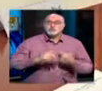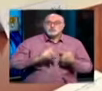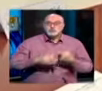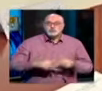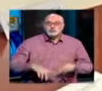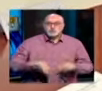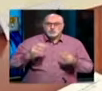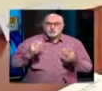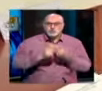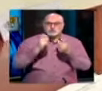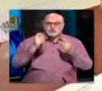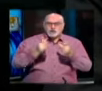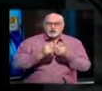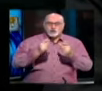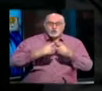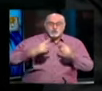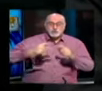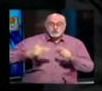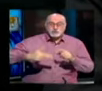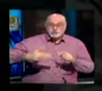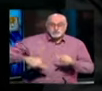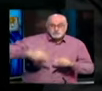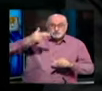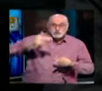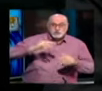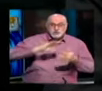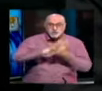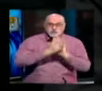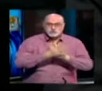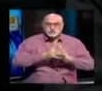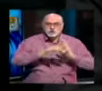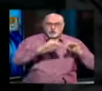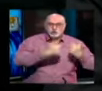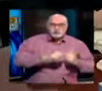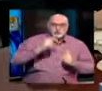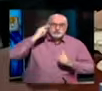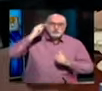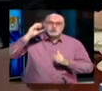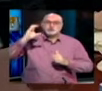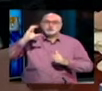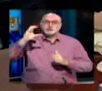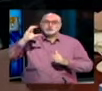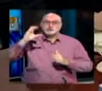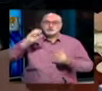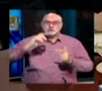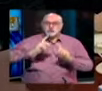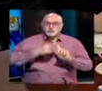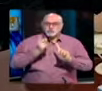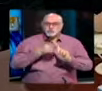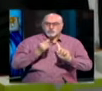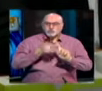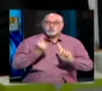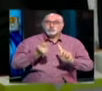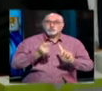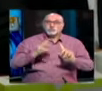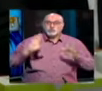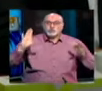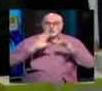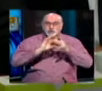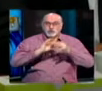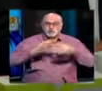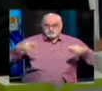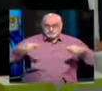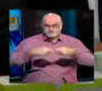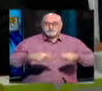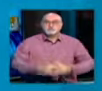الثامنة للجنة المشتركة الجزائرية الصينية، الاستحقاق الثنائي الهام في مسيرة العلاقات